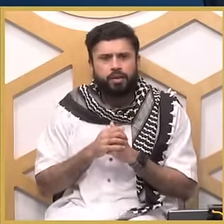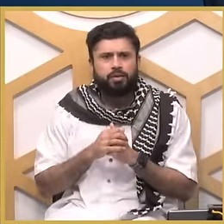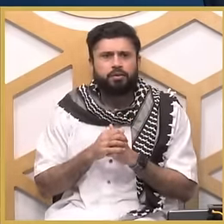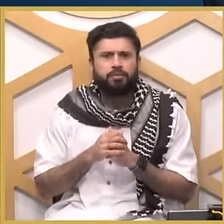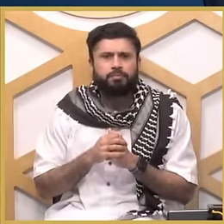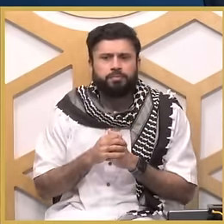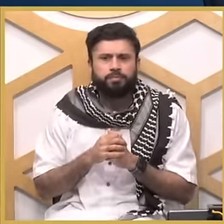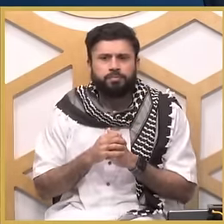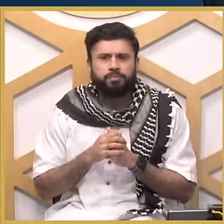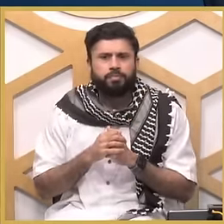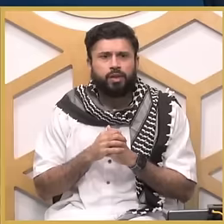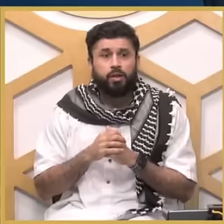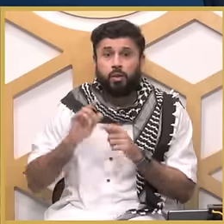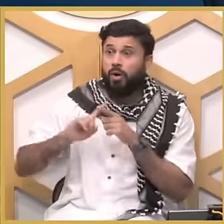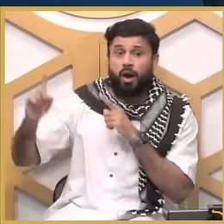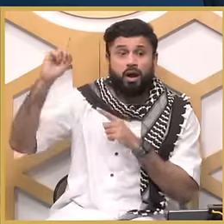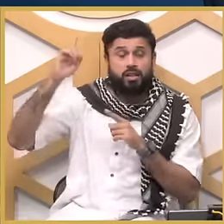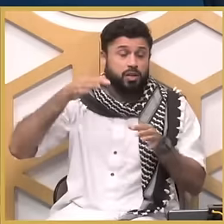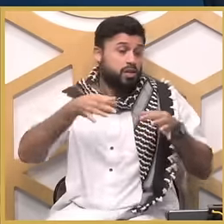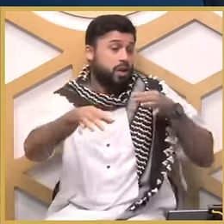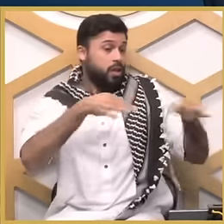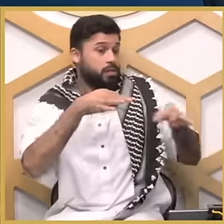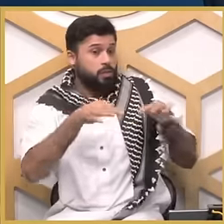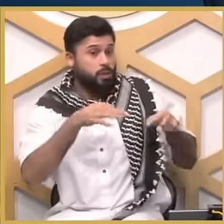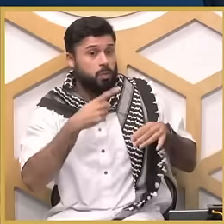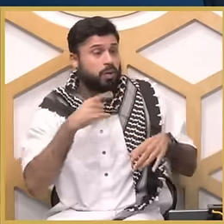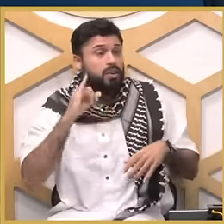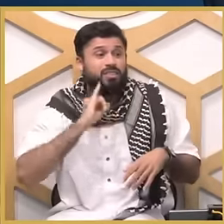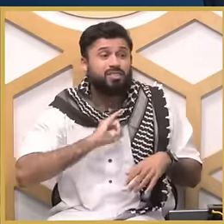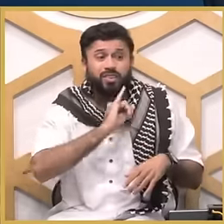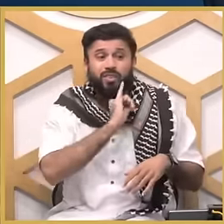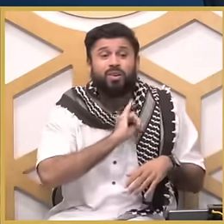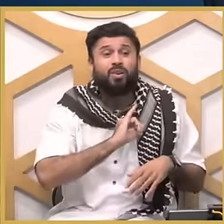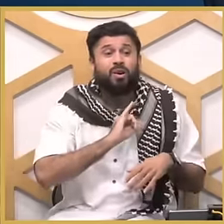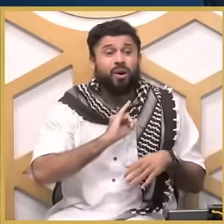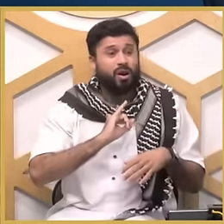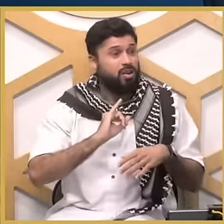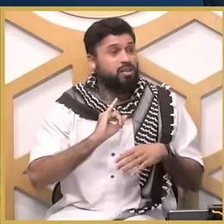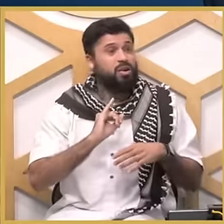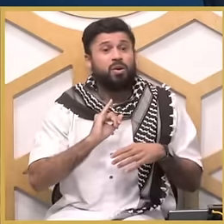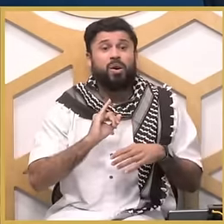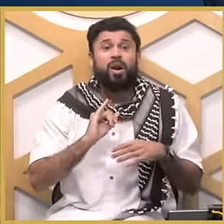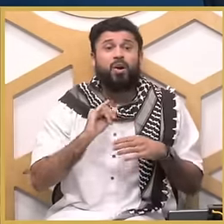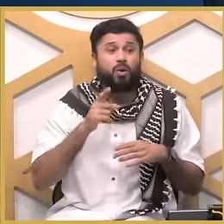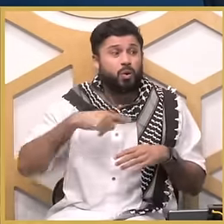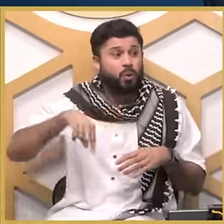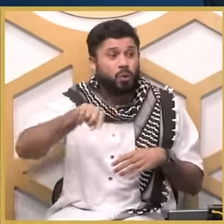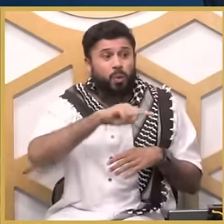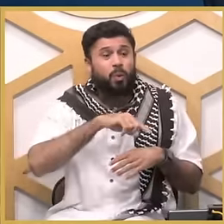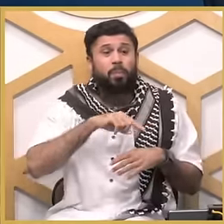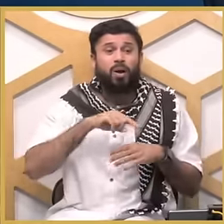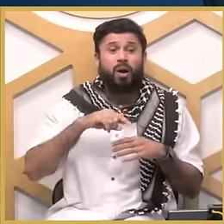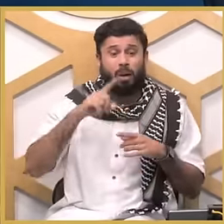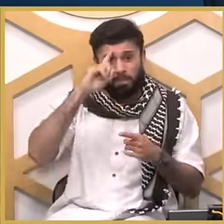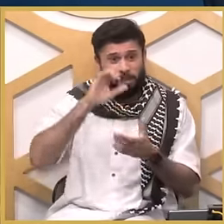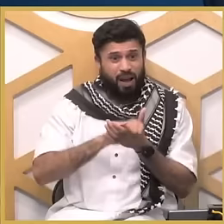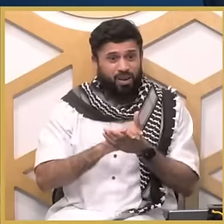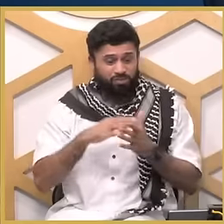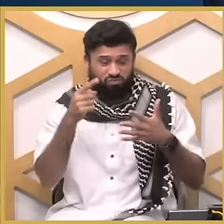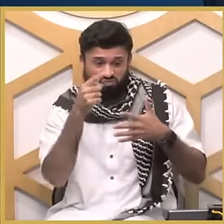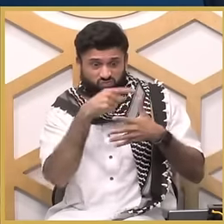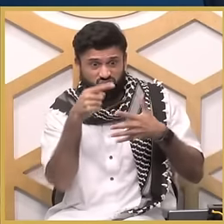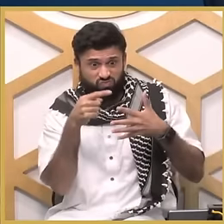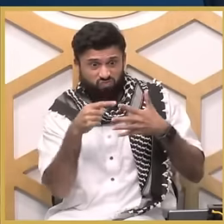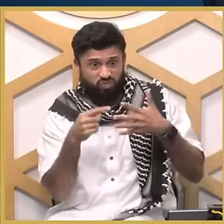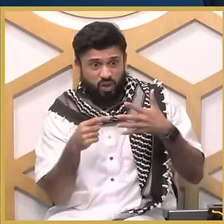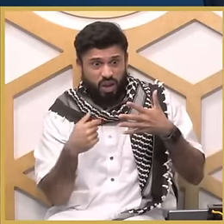قال أتؤمنوا ببعض الكتاب وتكفرون ببعض. Are you going to believe in some and leave some? And that's unfortunately what's happening in our time these days. People are